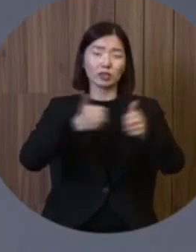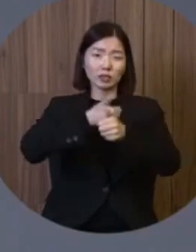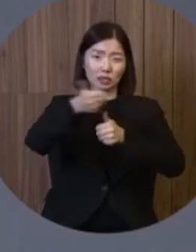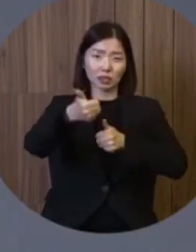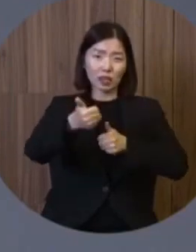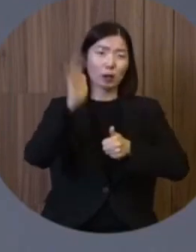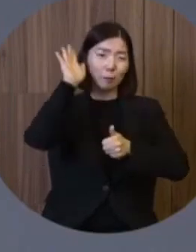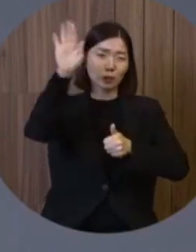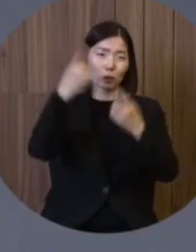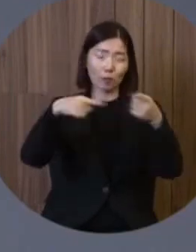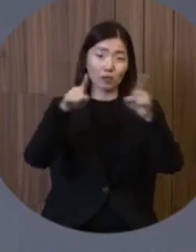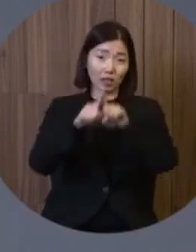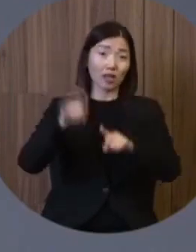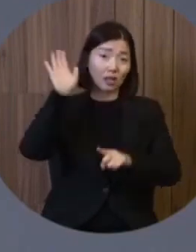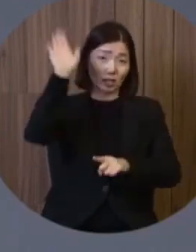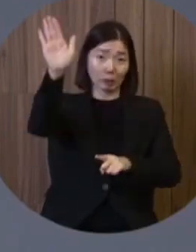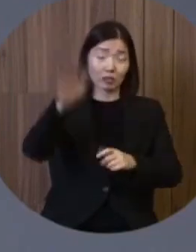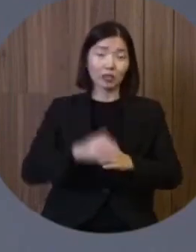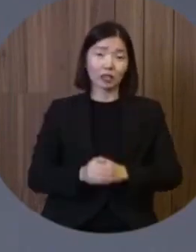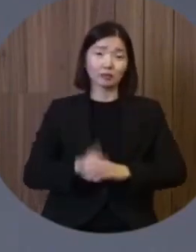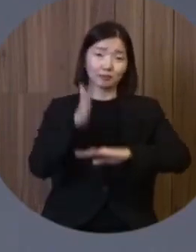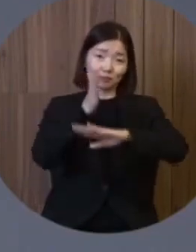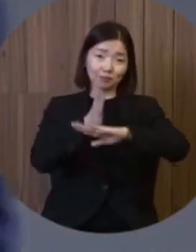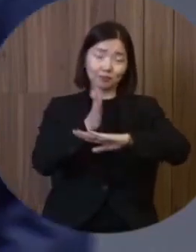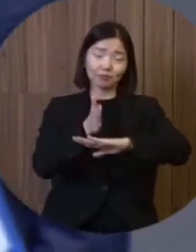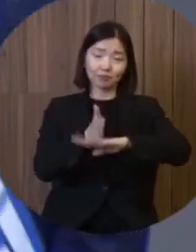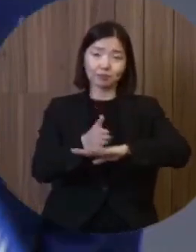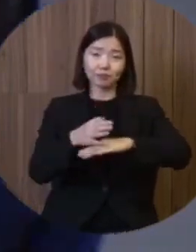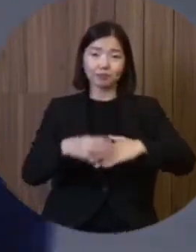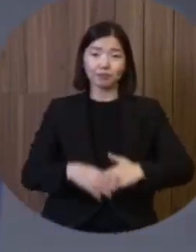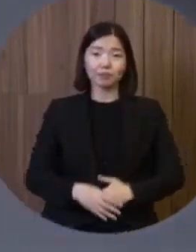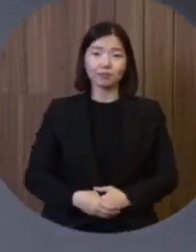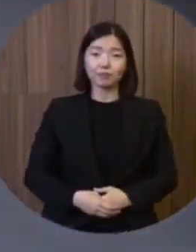승리하는 미래로 갑시다. 감사합니다.